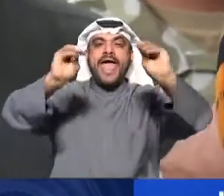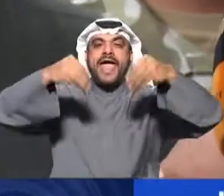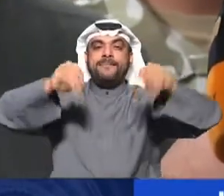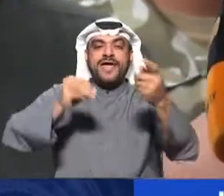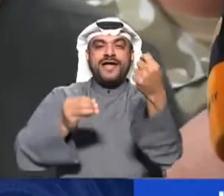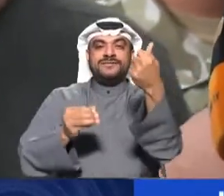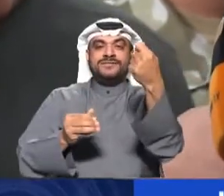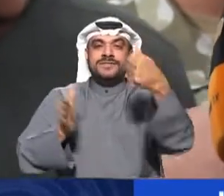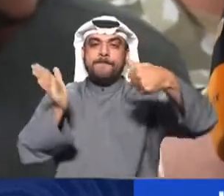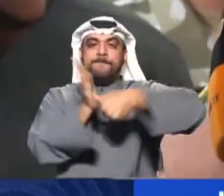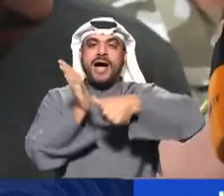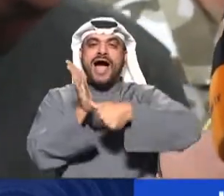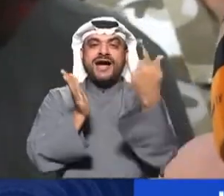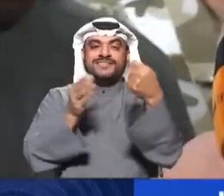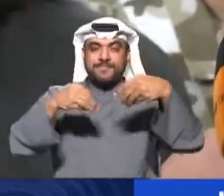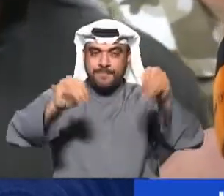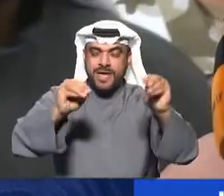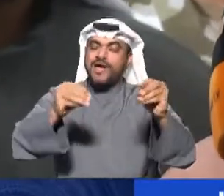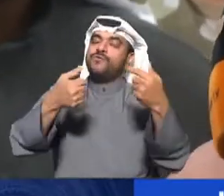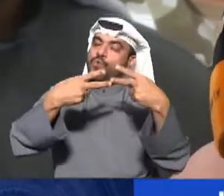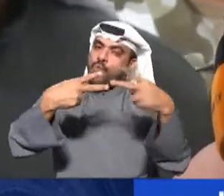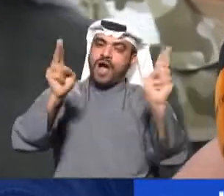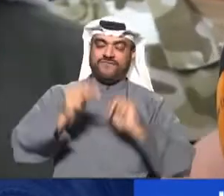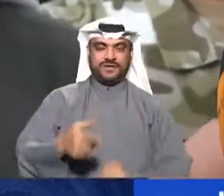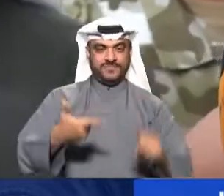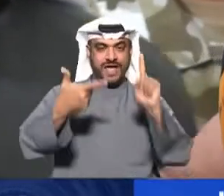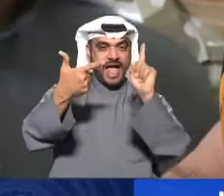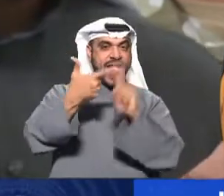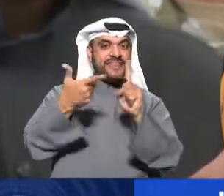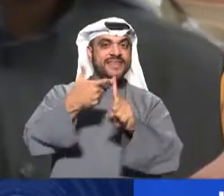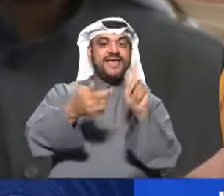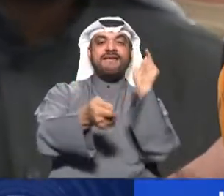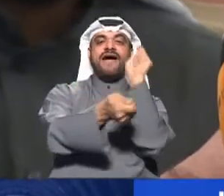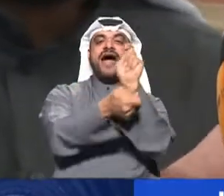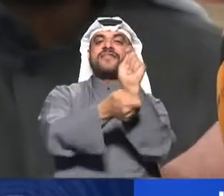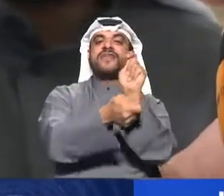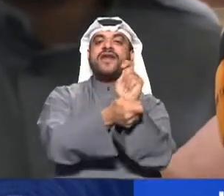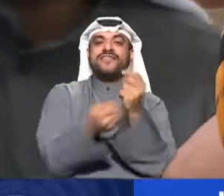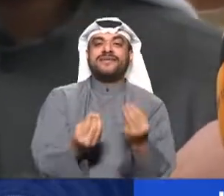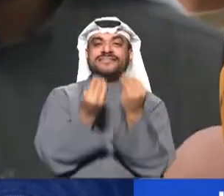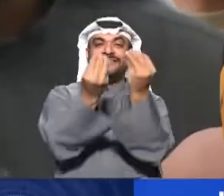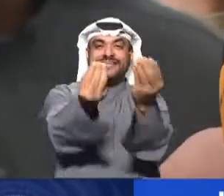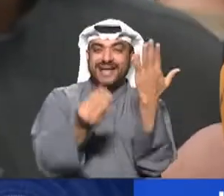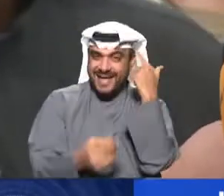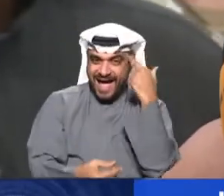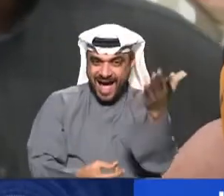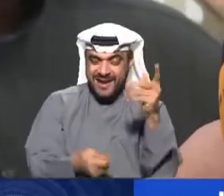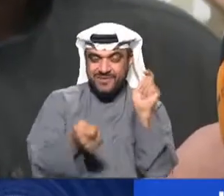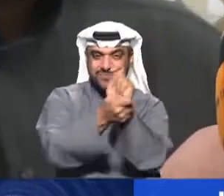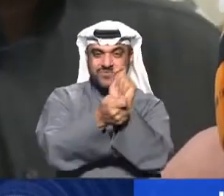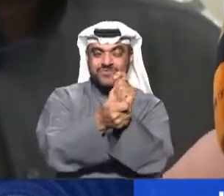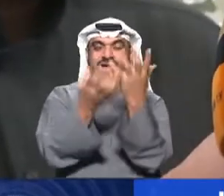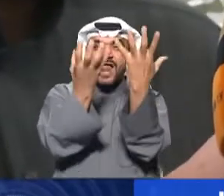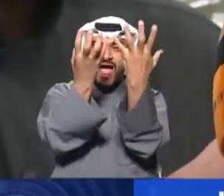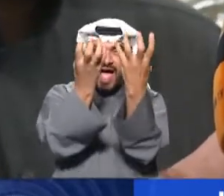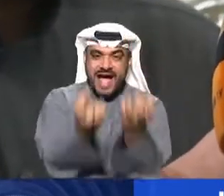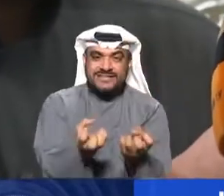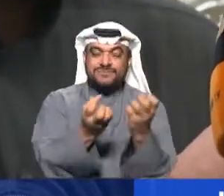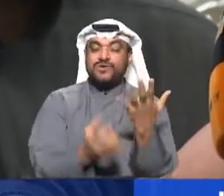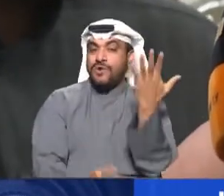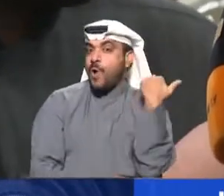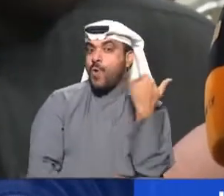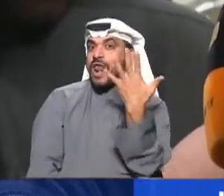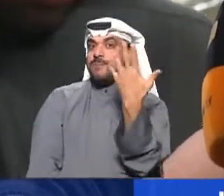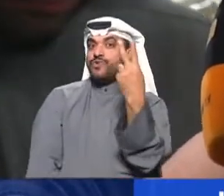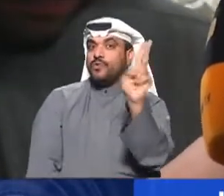التعديلات التي ستكون موجودة بين المداولة الاولى والثانية، وكذلك التقرير الاخر فيما يخص الاستقطاع طلب